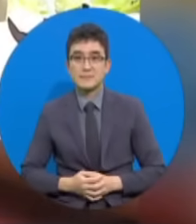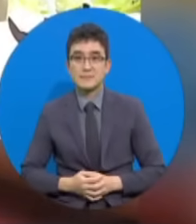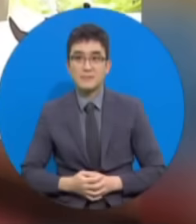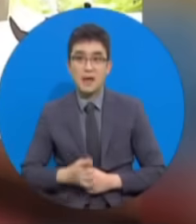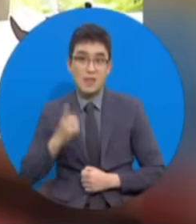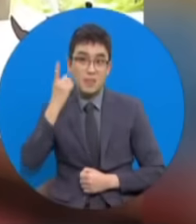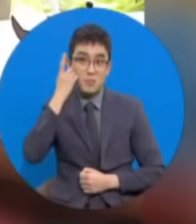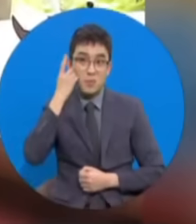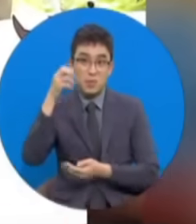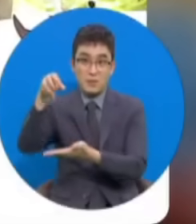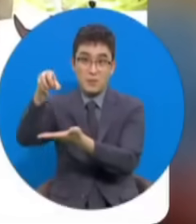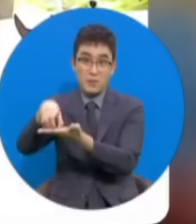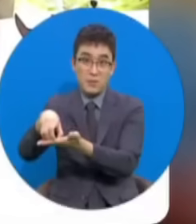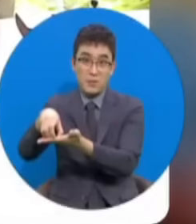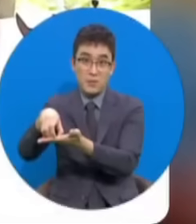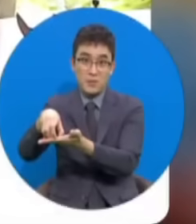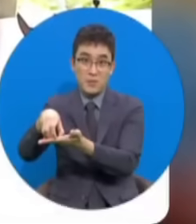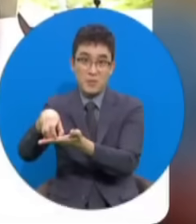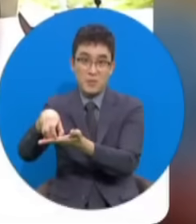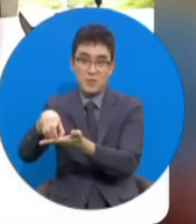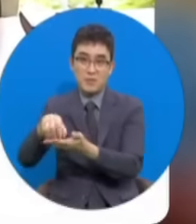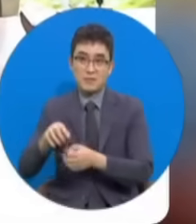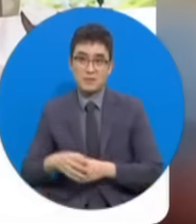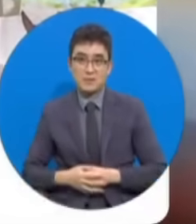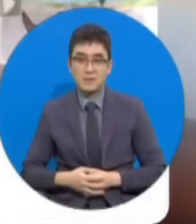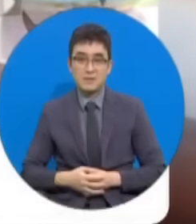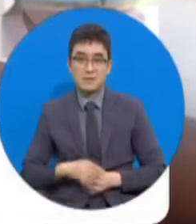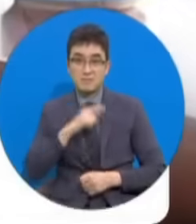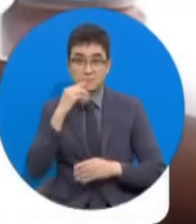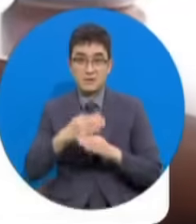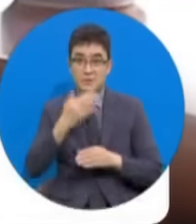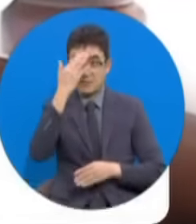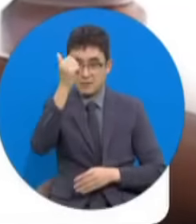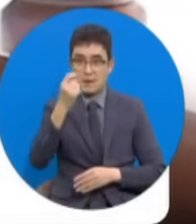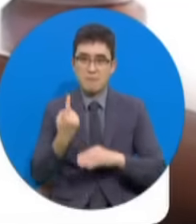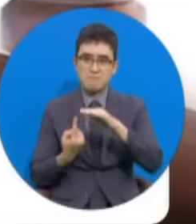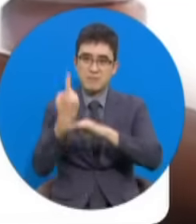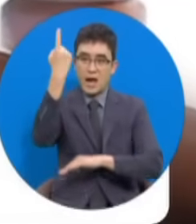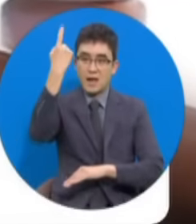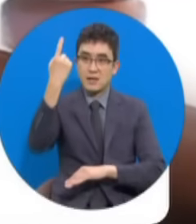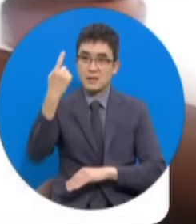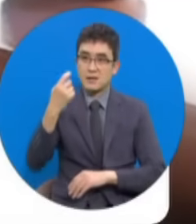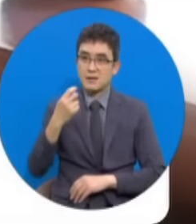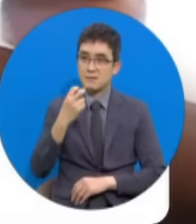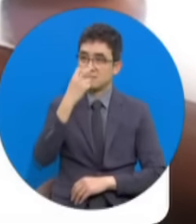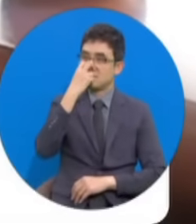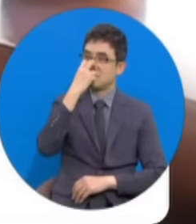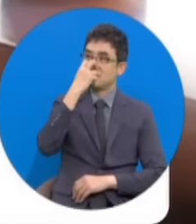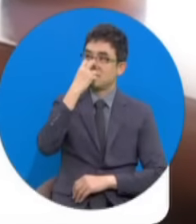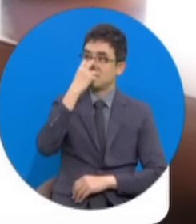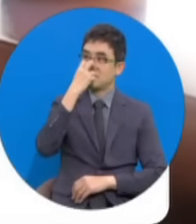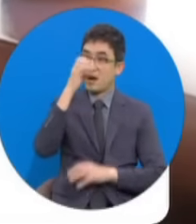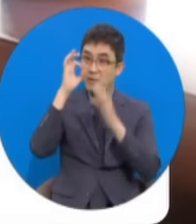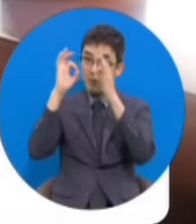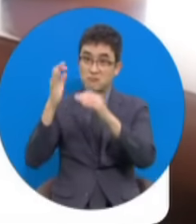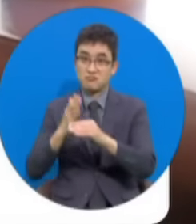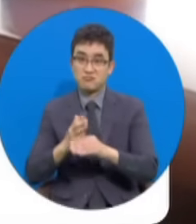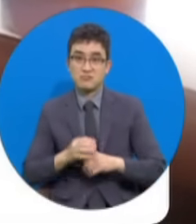휴대전화로 보이는데요. 김정은은 미사일 참관을 하고 있고, 자, 그